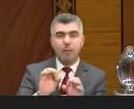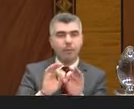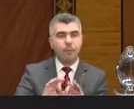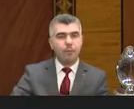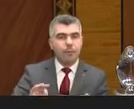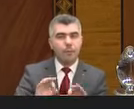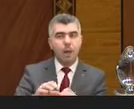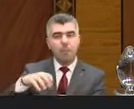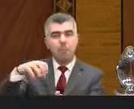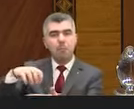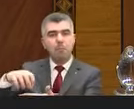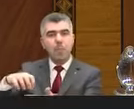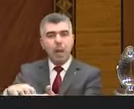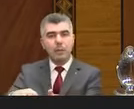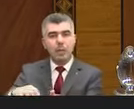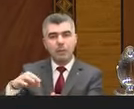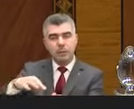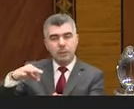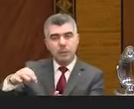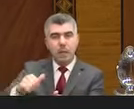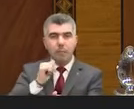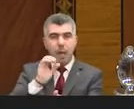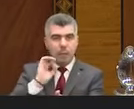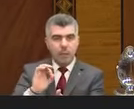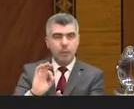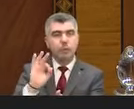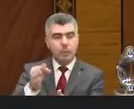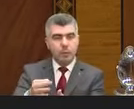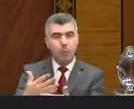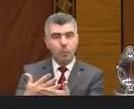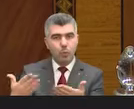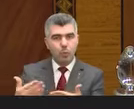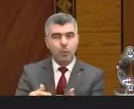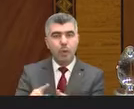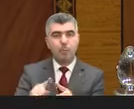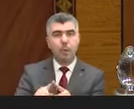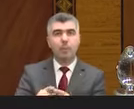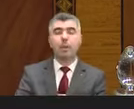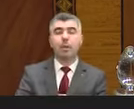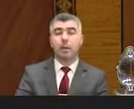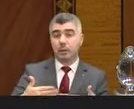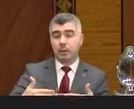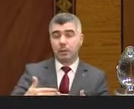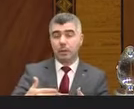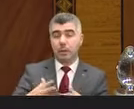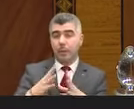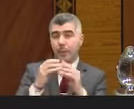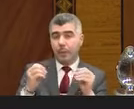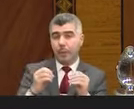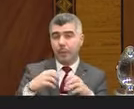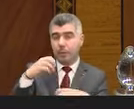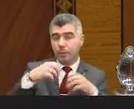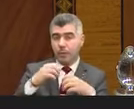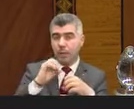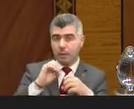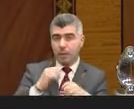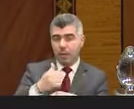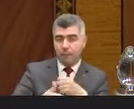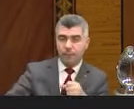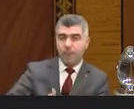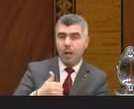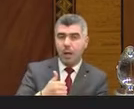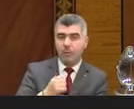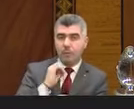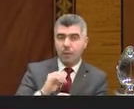البورية ولا في المناطق السقوية. ففي المناطق البورية الجفاف ديال هذه السنة هذه نقدروا نلخصوه